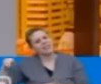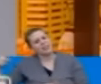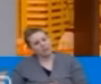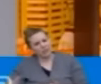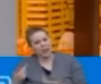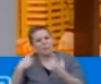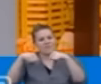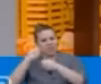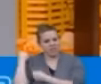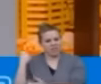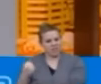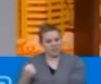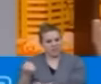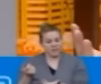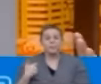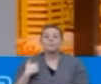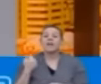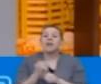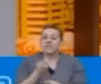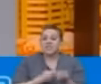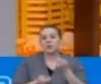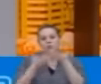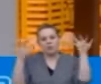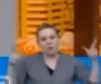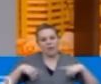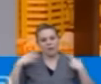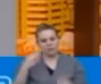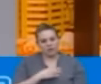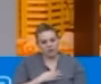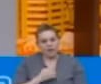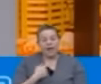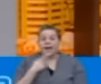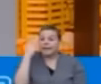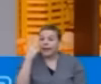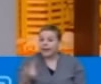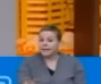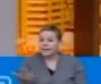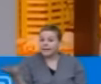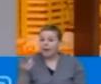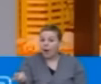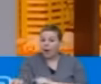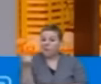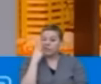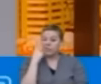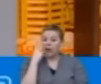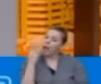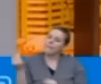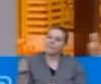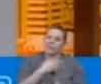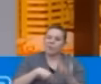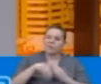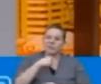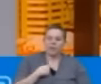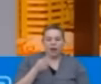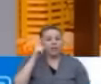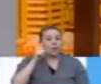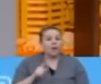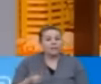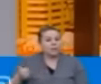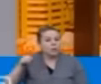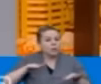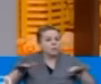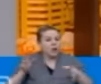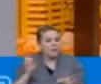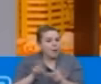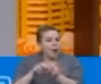התקציב. ואני עשיתי עסקאות גדולות בחיים שלי. ואני ראיתי איך עובדים עליי ומשהו לא מסתדר לי. לא ידעתי שראש הממשלה